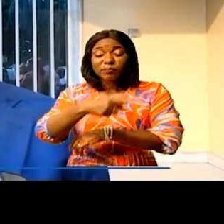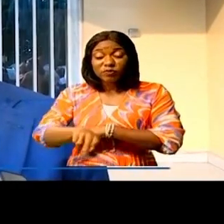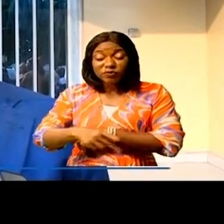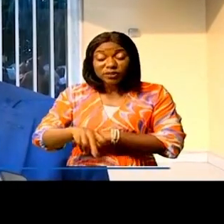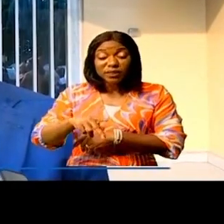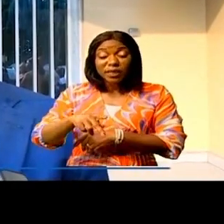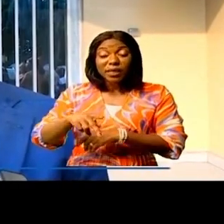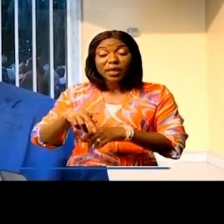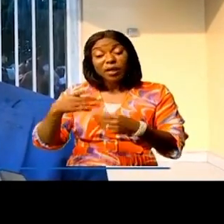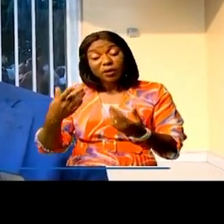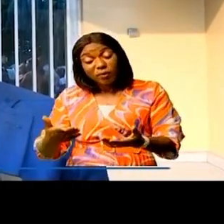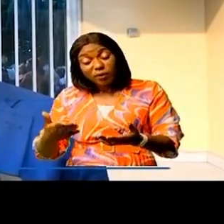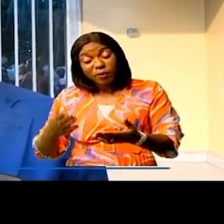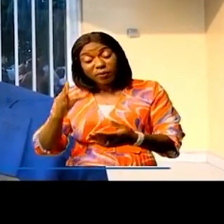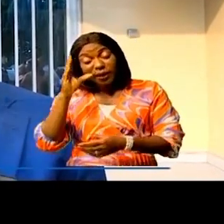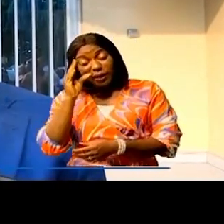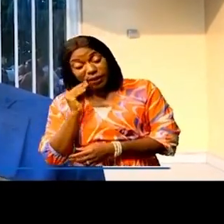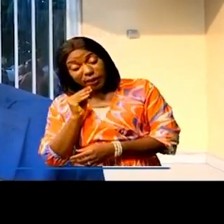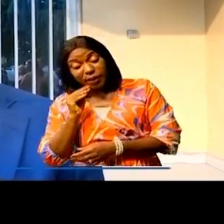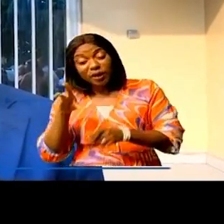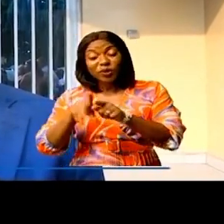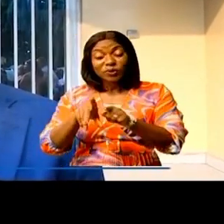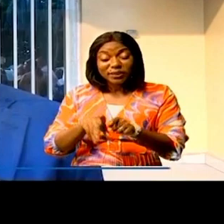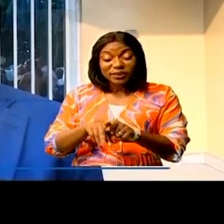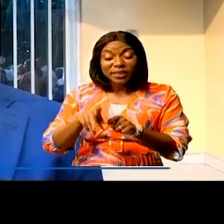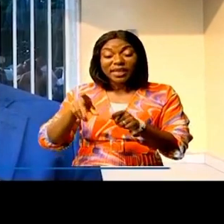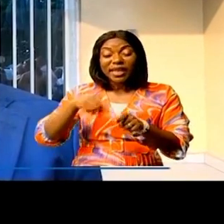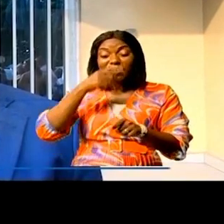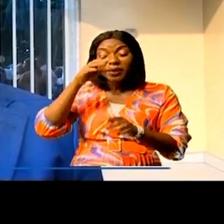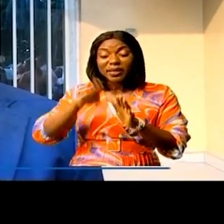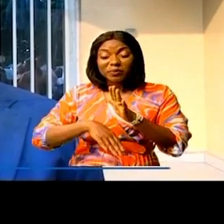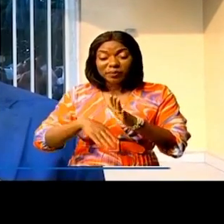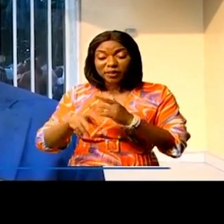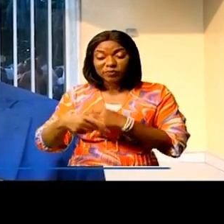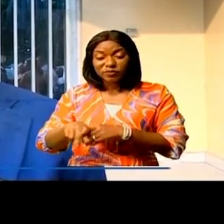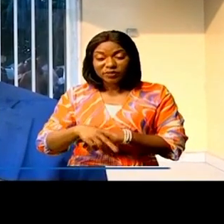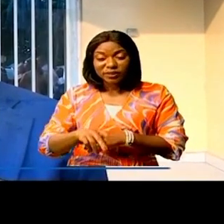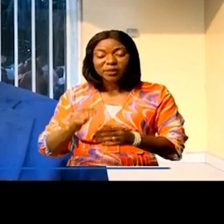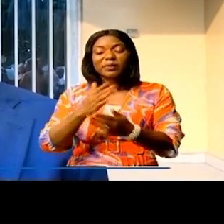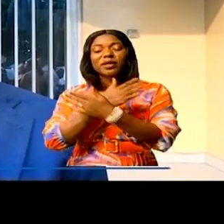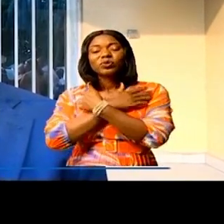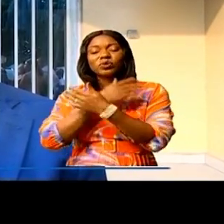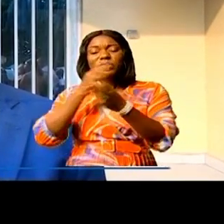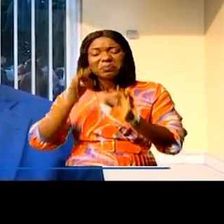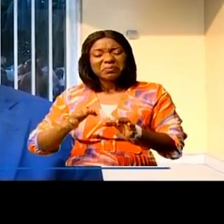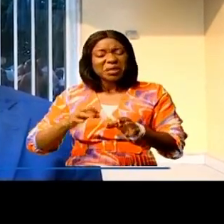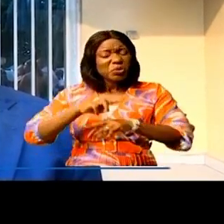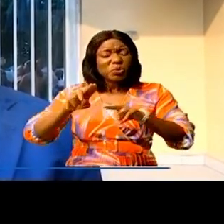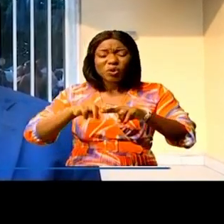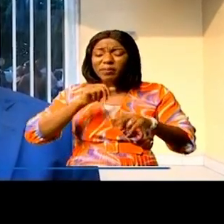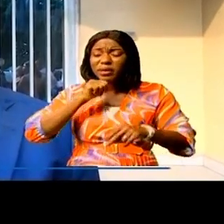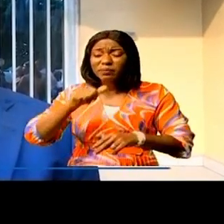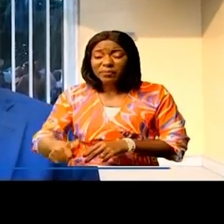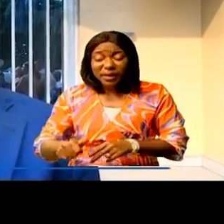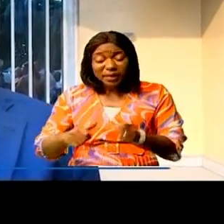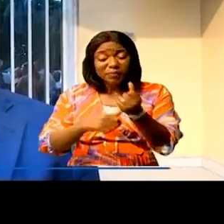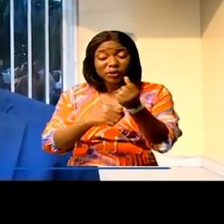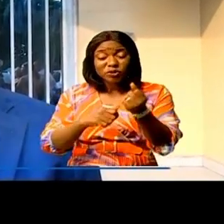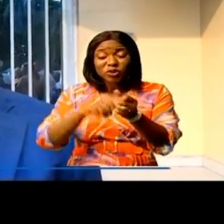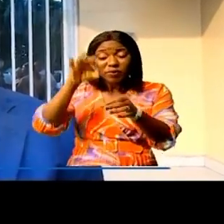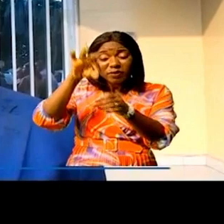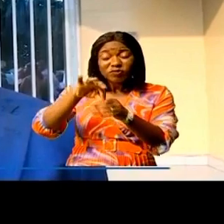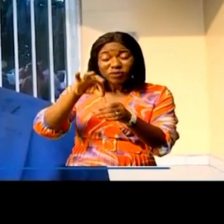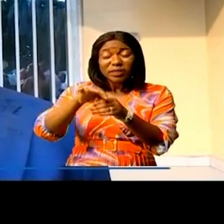veilleuse, l'Assemblée provinciale est en congé, et nous trouvons que c'est anormal. On ne peut pas mettre en congé des gens qui ont été